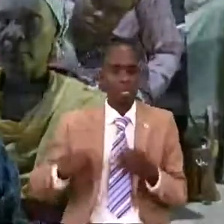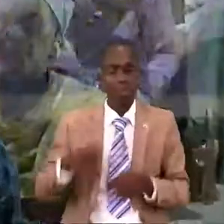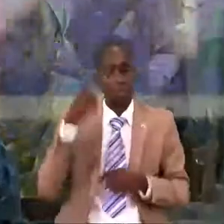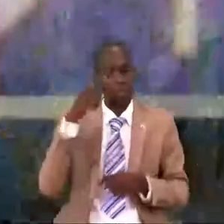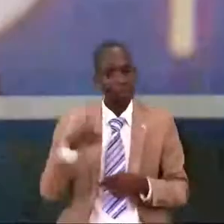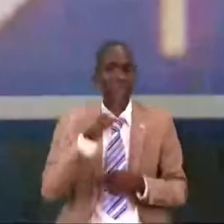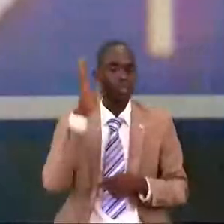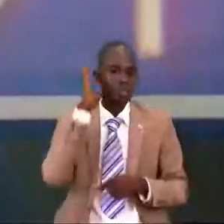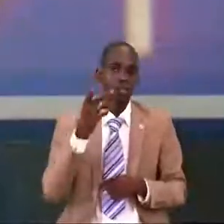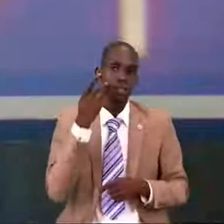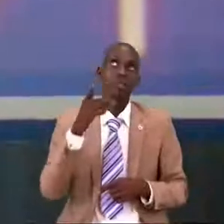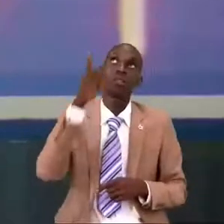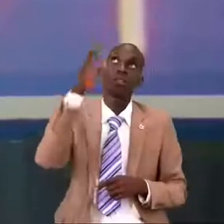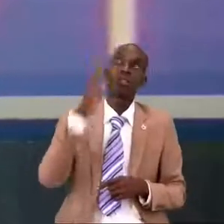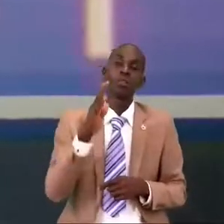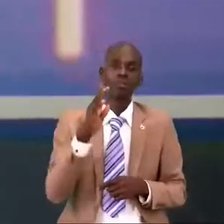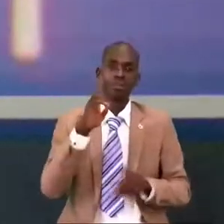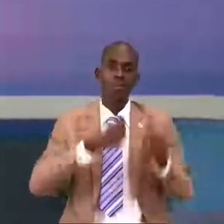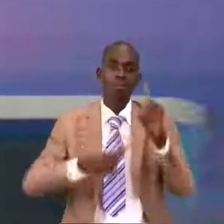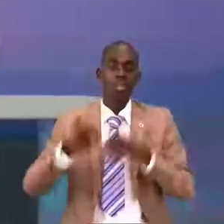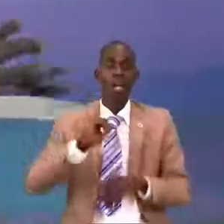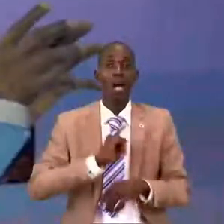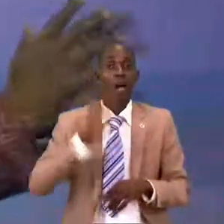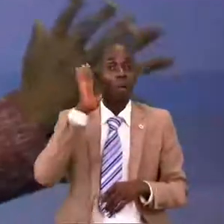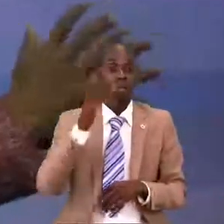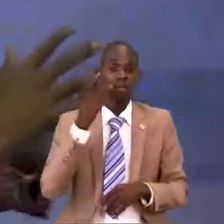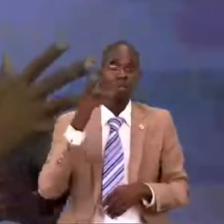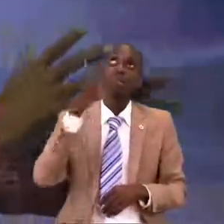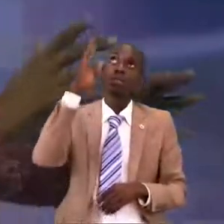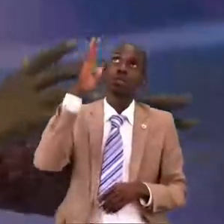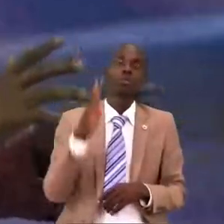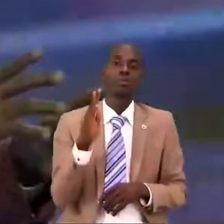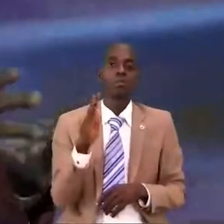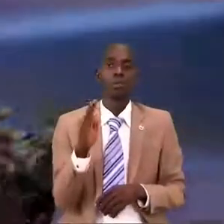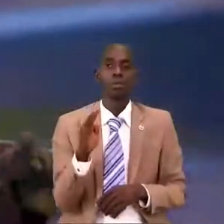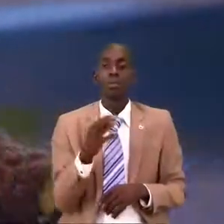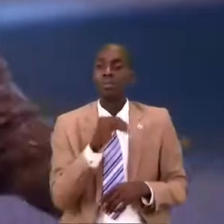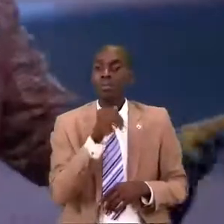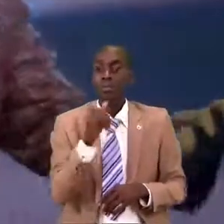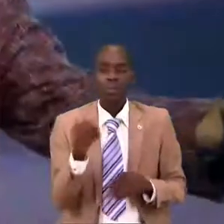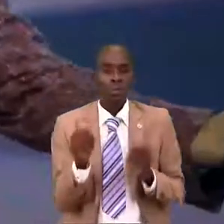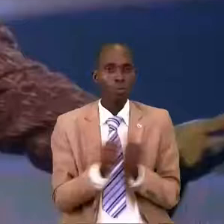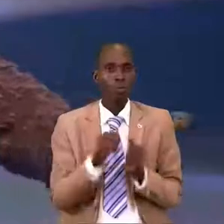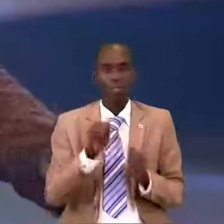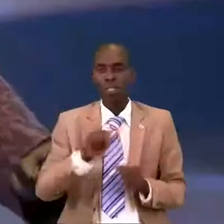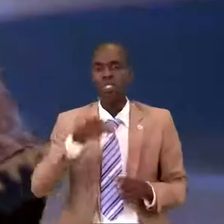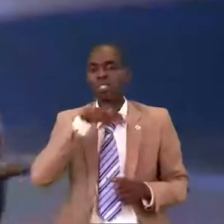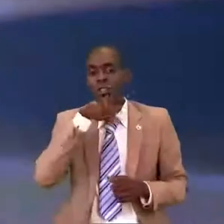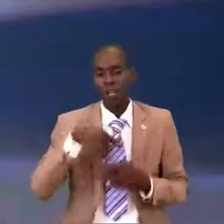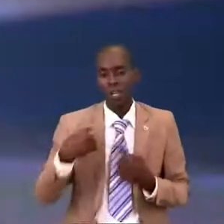Pas avec un cœur souillé, pas avec un cœur impur, pas avec un cœur pollué.